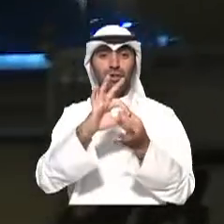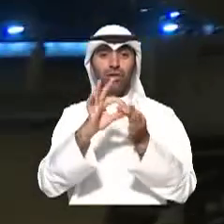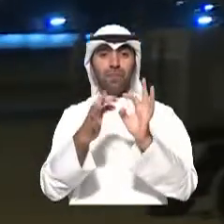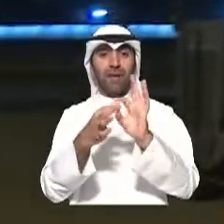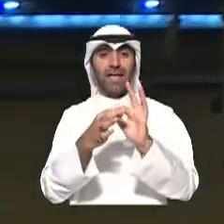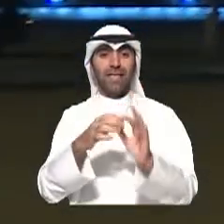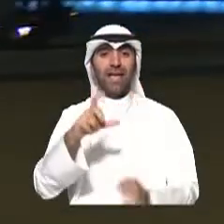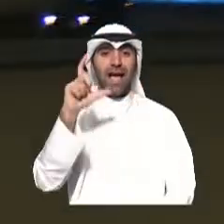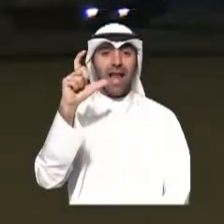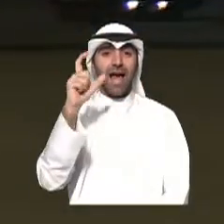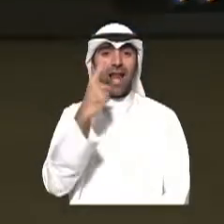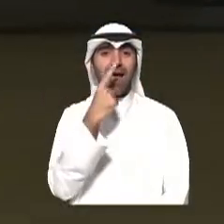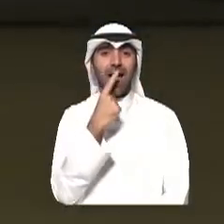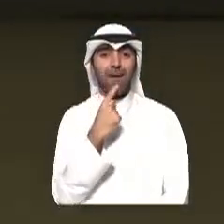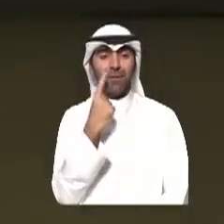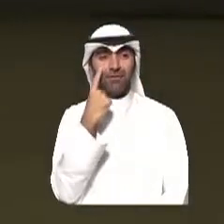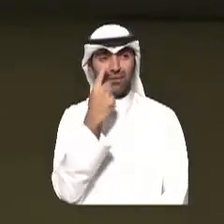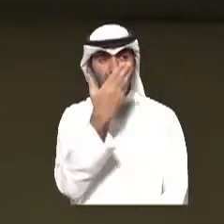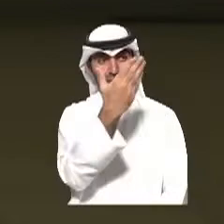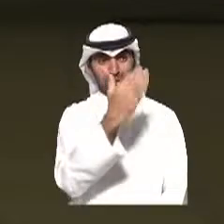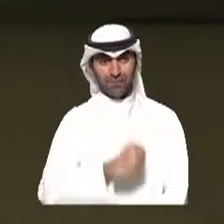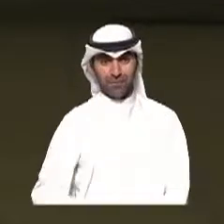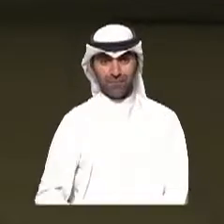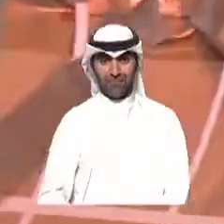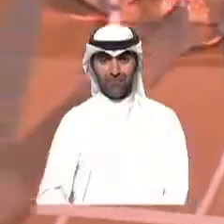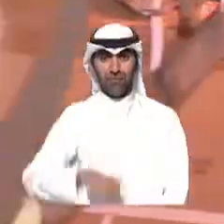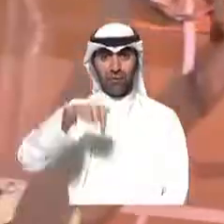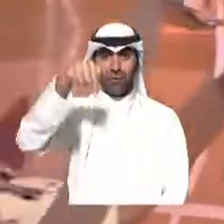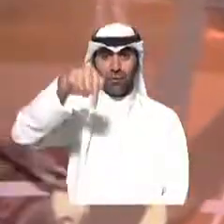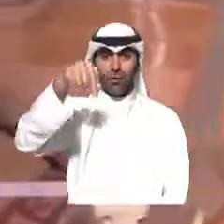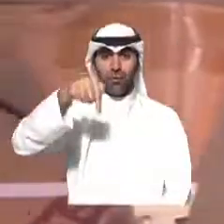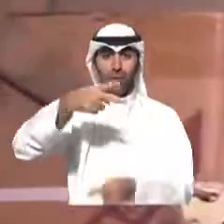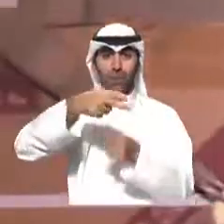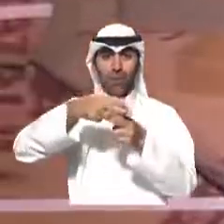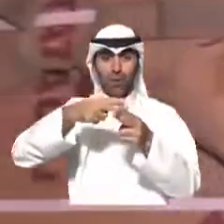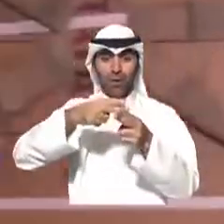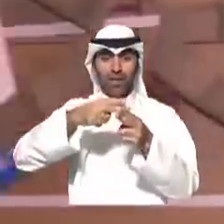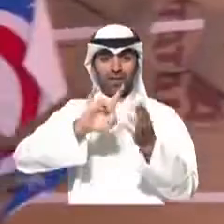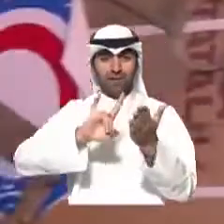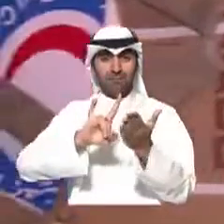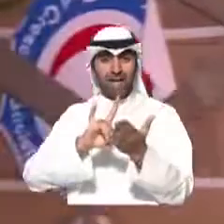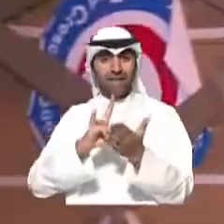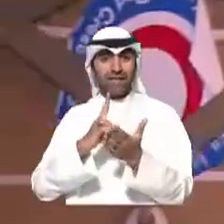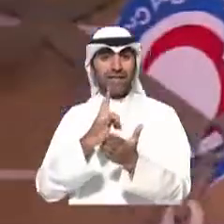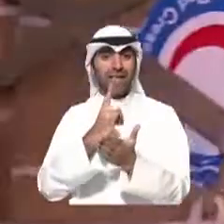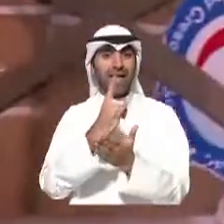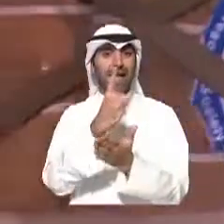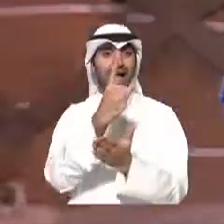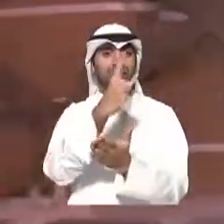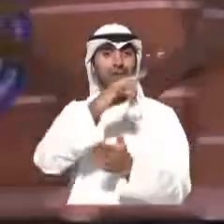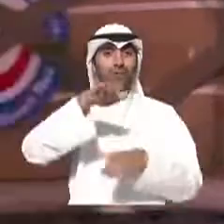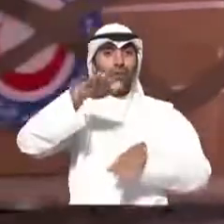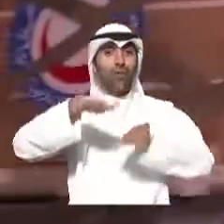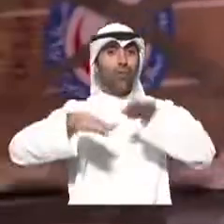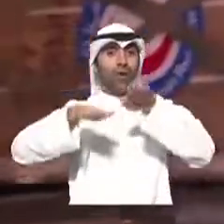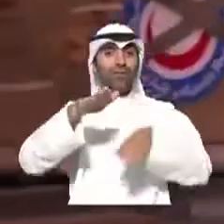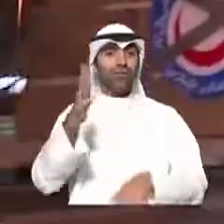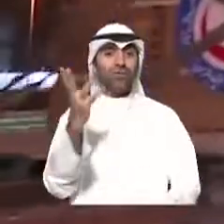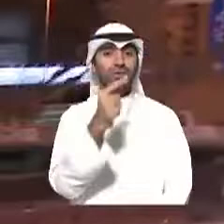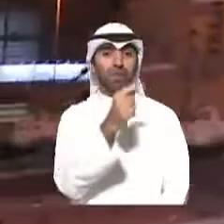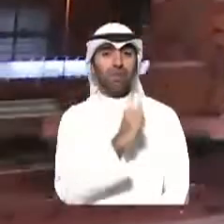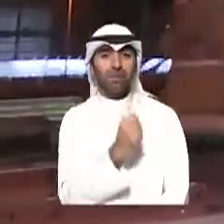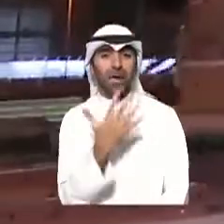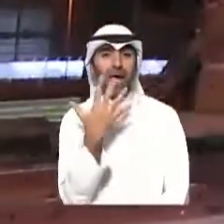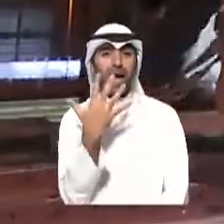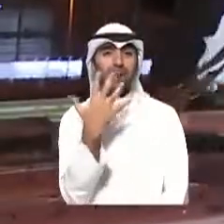في إطار دعم الأصدقاء في الهند جراء تفاقم الوضع الصحي من جائحة كوفيد-19، أقلعت طائرة عسكرية تابعة للقوة